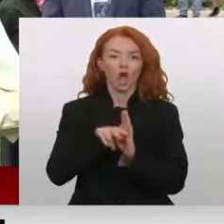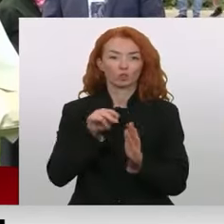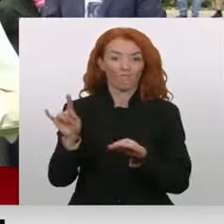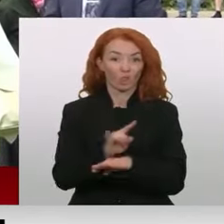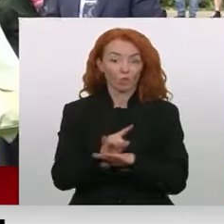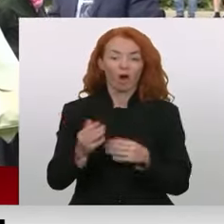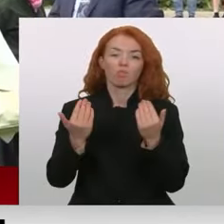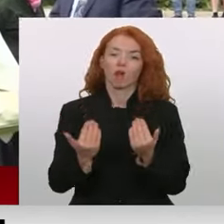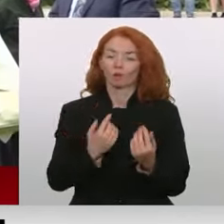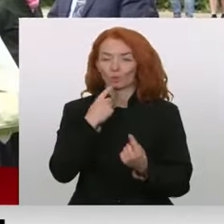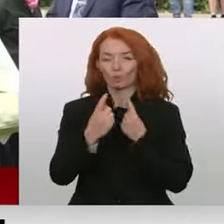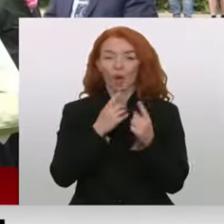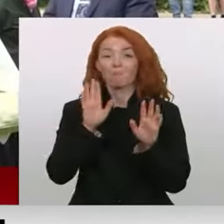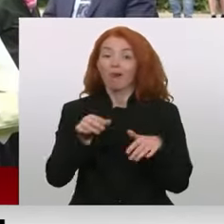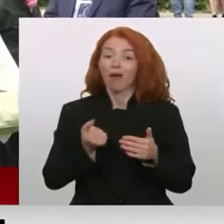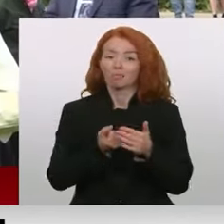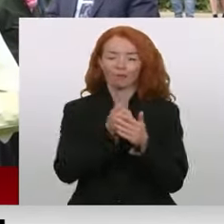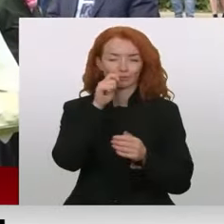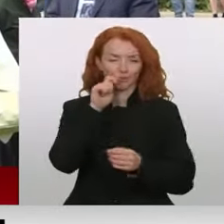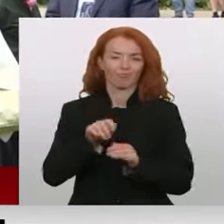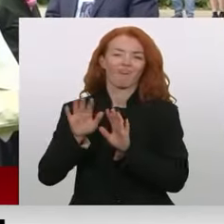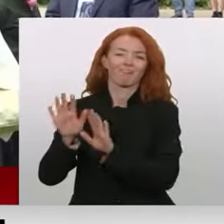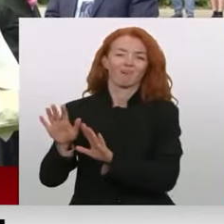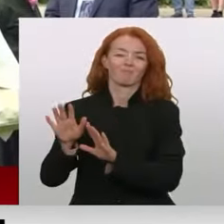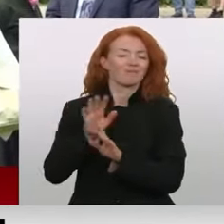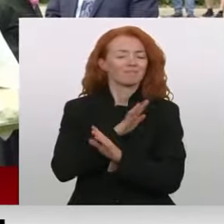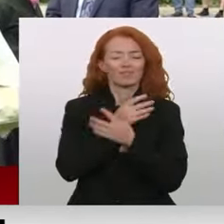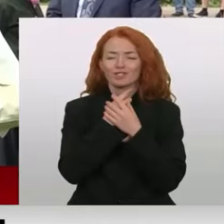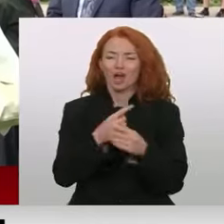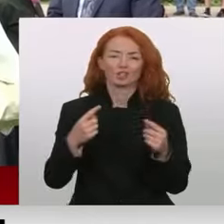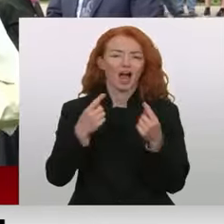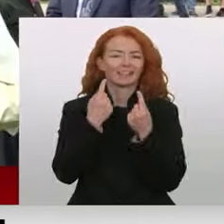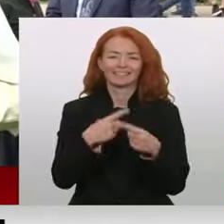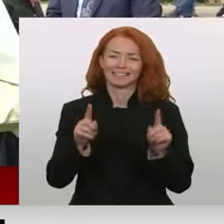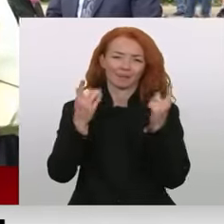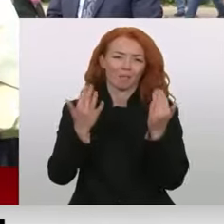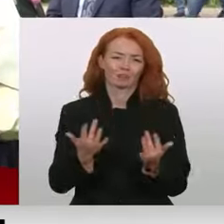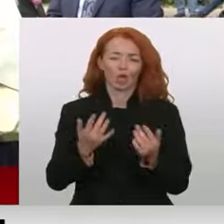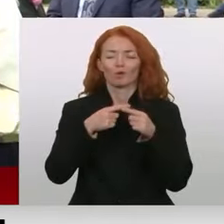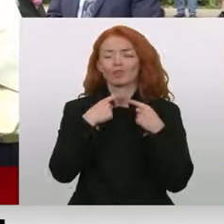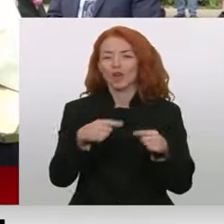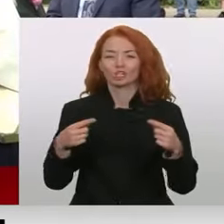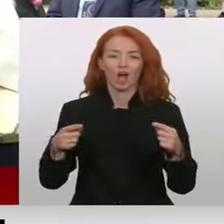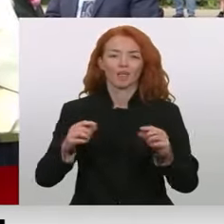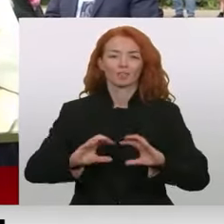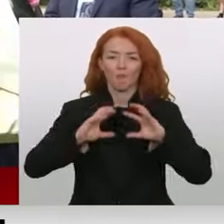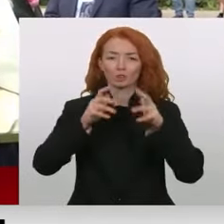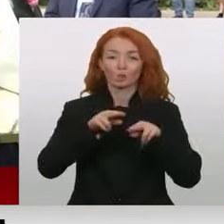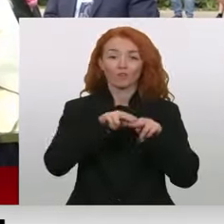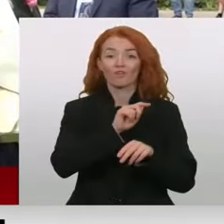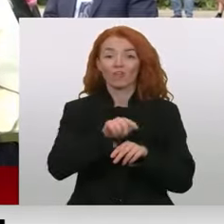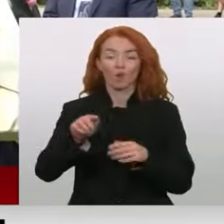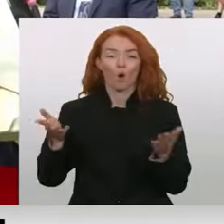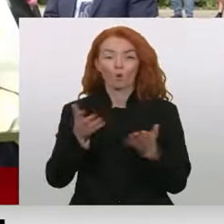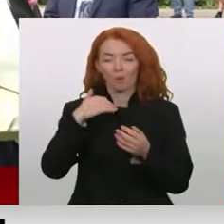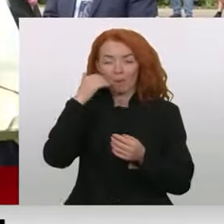Šodien mēs runājam par atbalstu Ukrainai. Ir bijuši dažādi citi pasākumi dažādās pasaules vietās, kur Baltijas ceļš